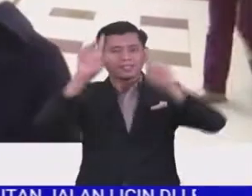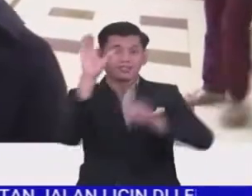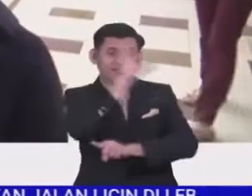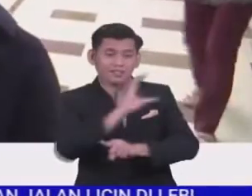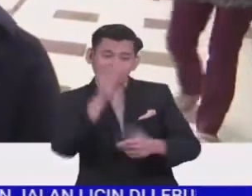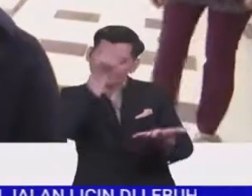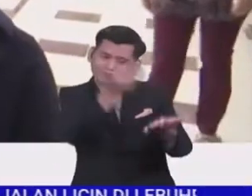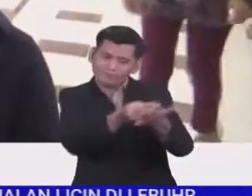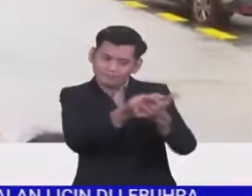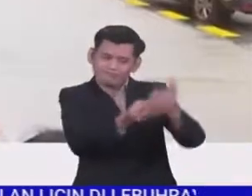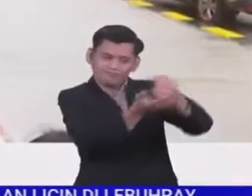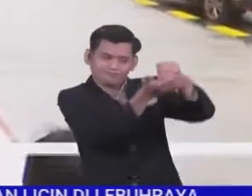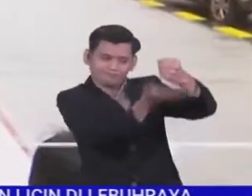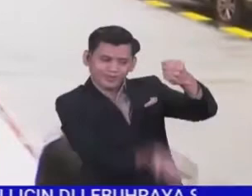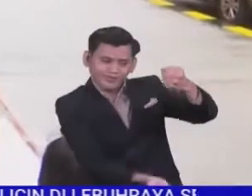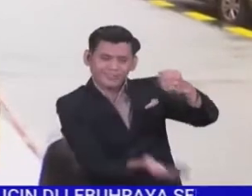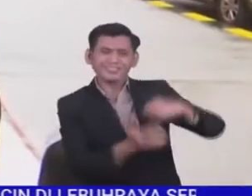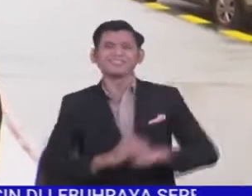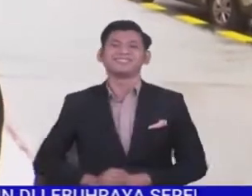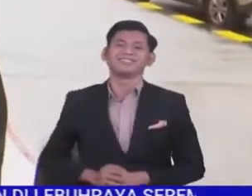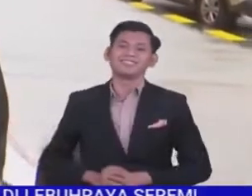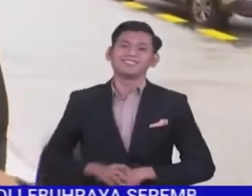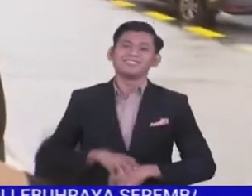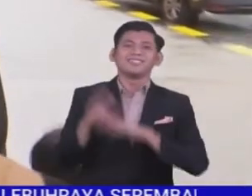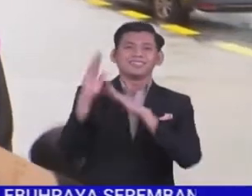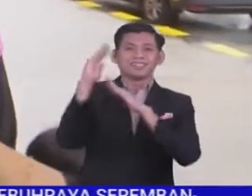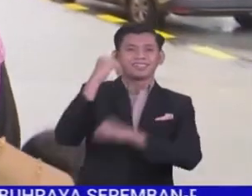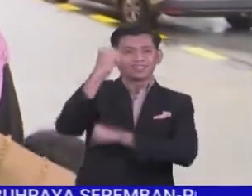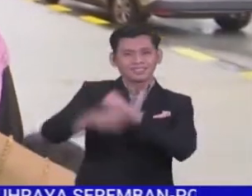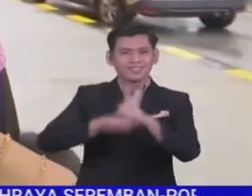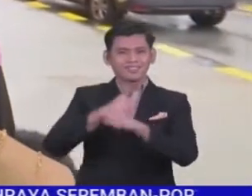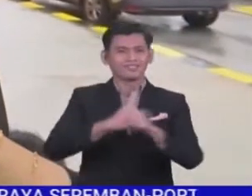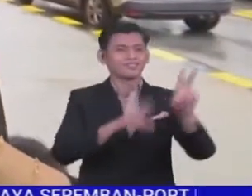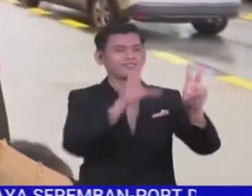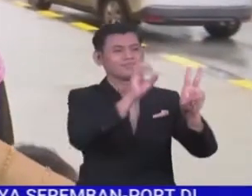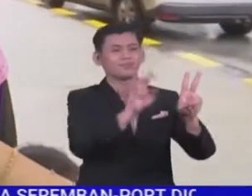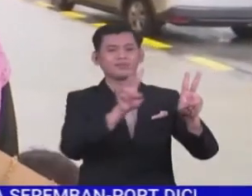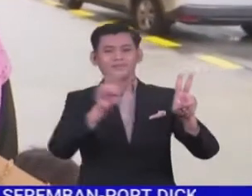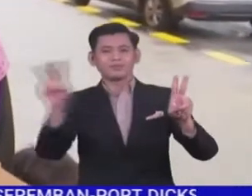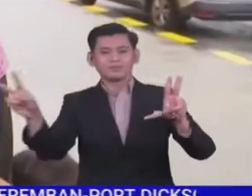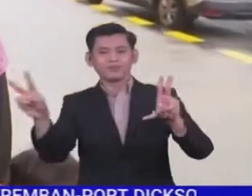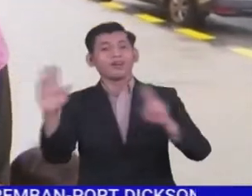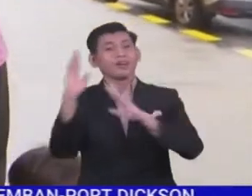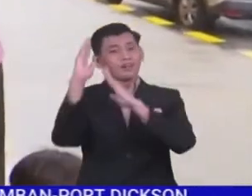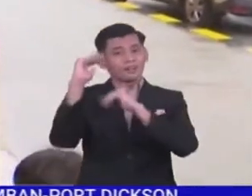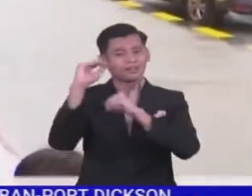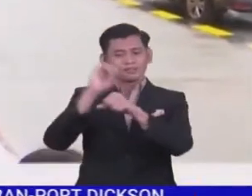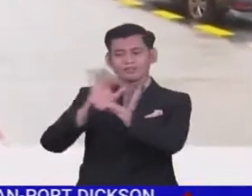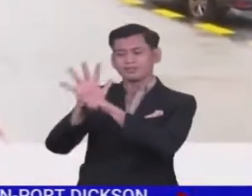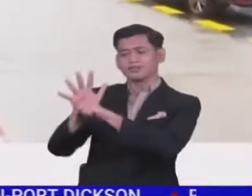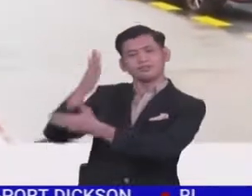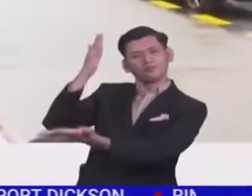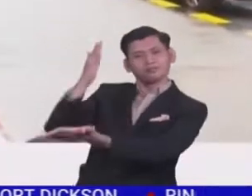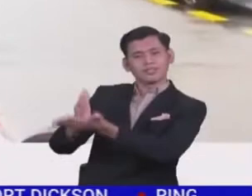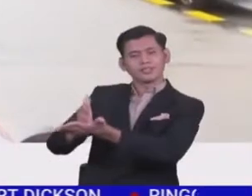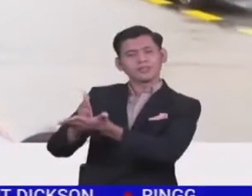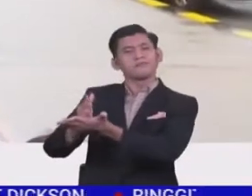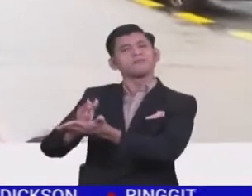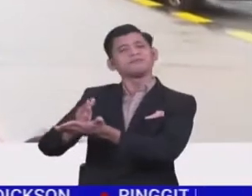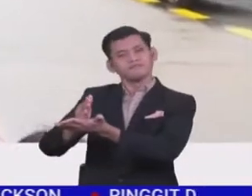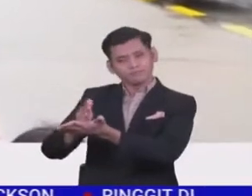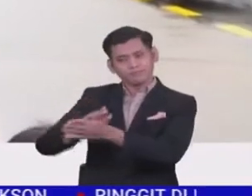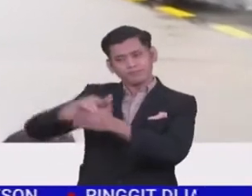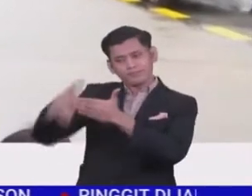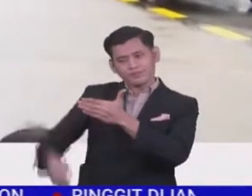apa. Saya berharap untuk tahun 2022 ni supaya COVID tu reda lah ataupun tamat,